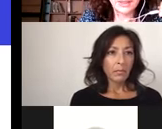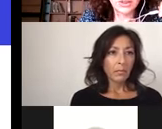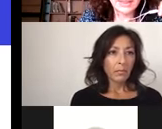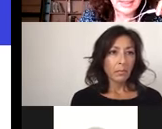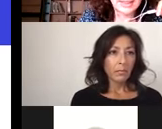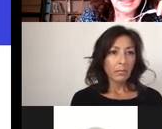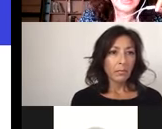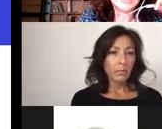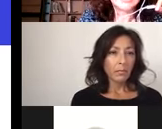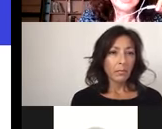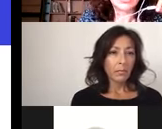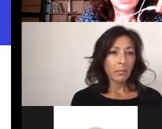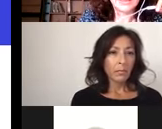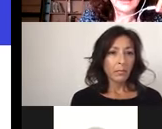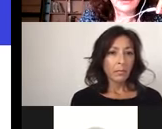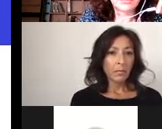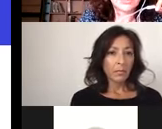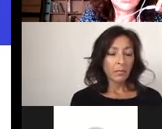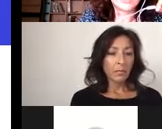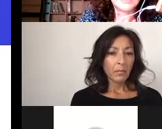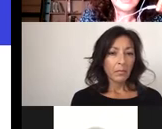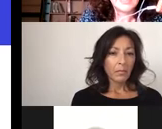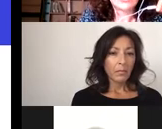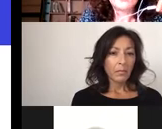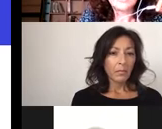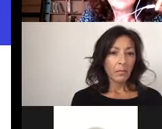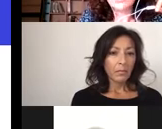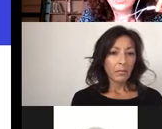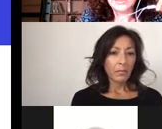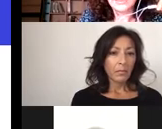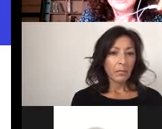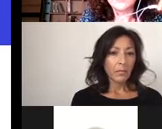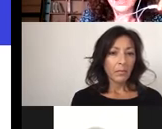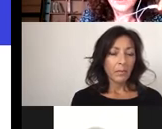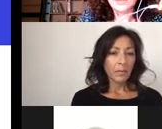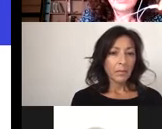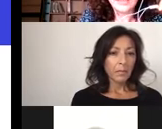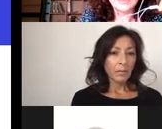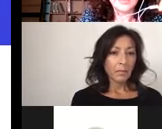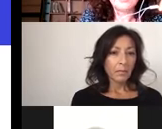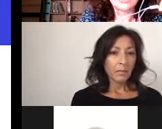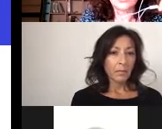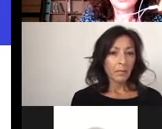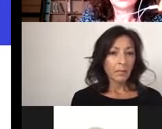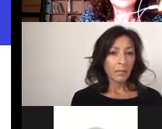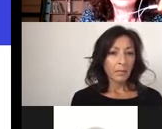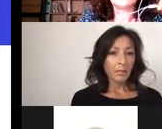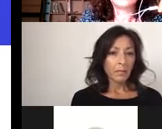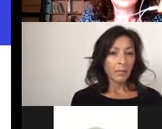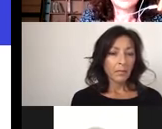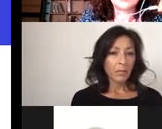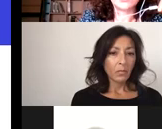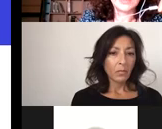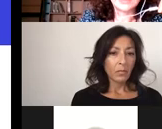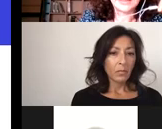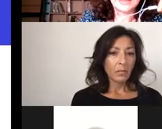maggiore capacità critica di lettura dell'informazione. Ecco bene di fronte ehm a questa domanda emerge sicuramente una